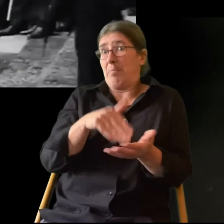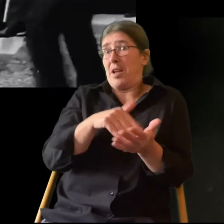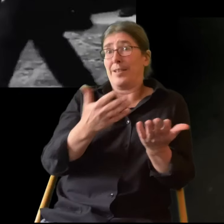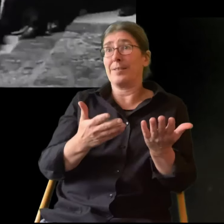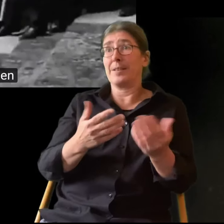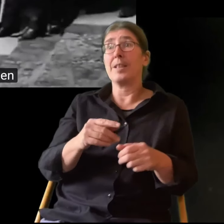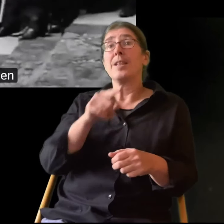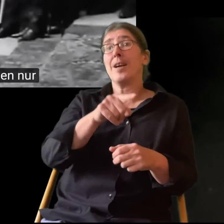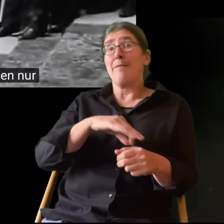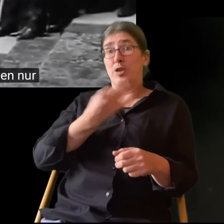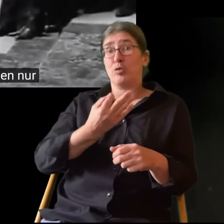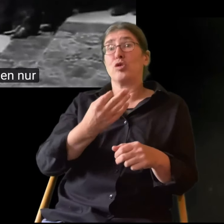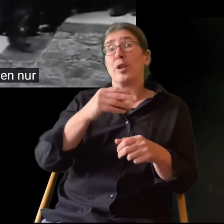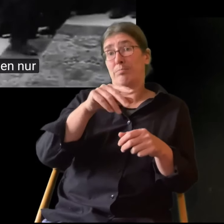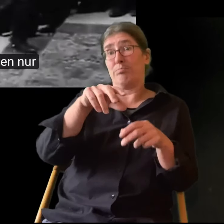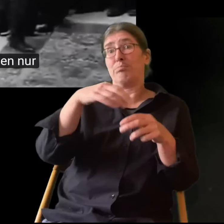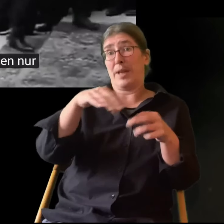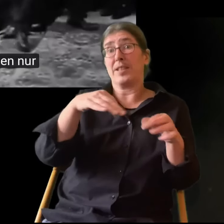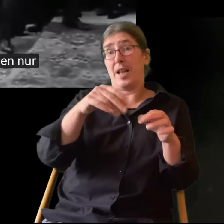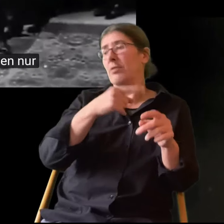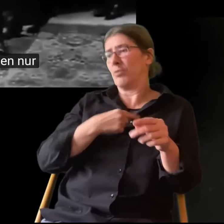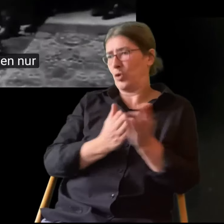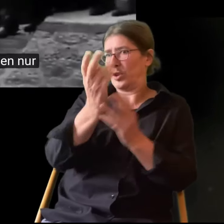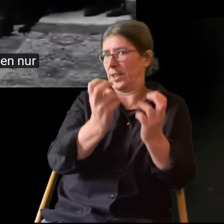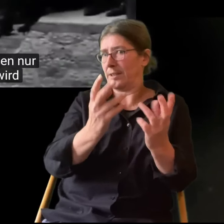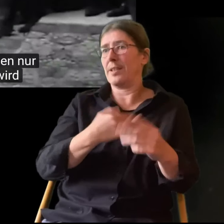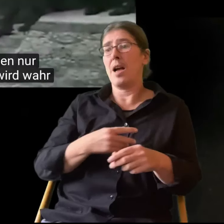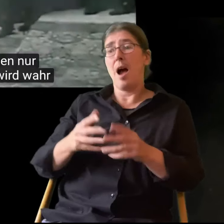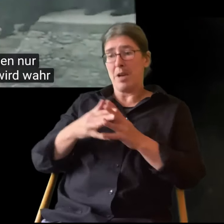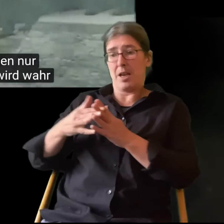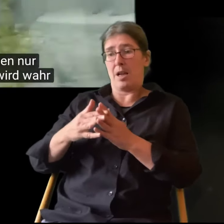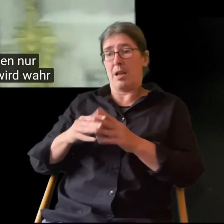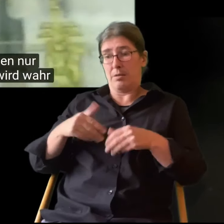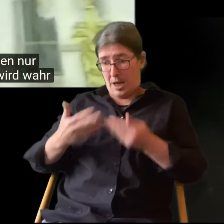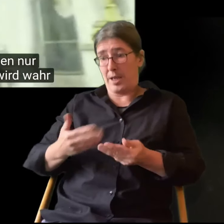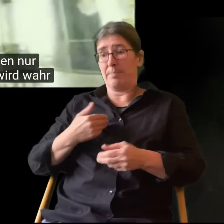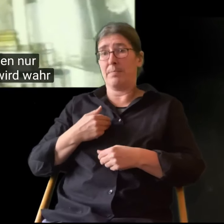Die Amerikaner haben nachgegeben. Nur Wilsons Traum vom Völkerbund wird wahr.